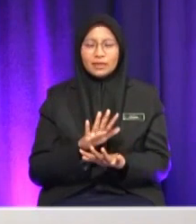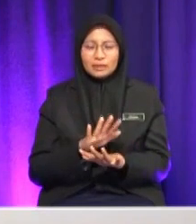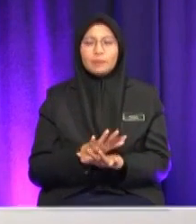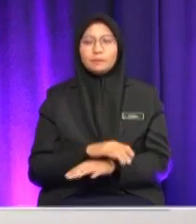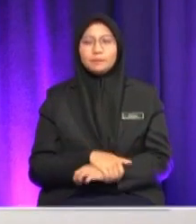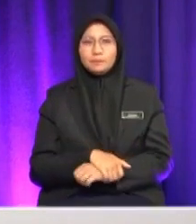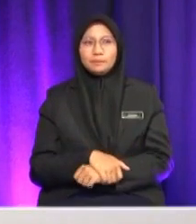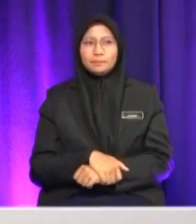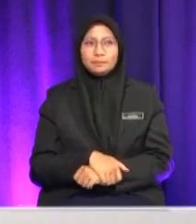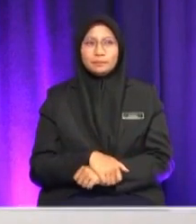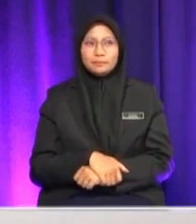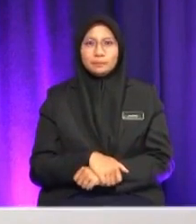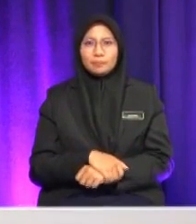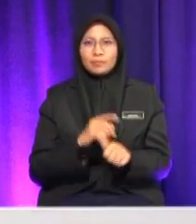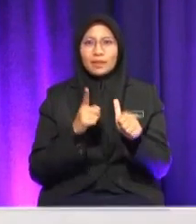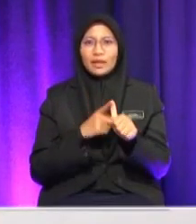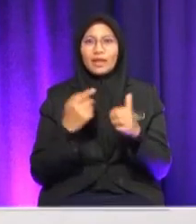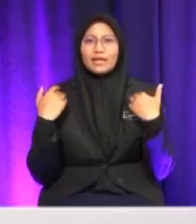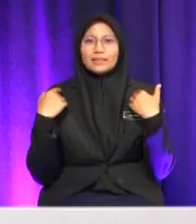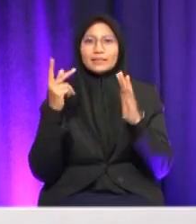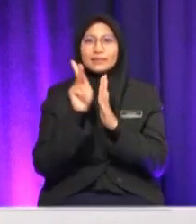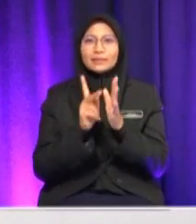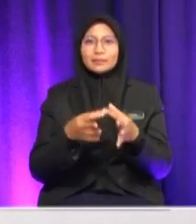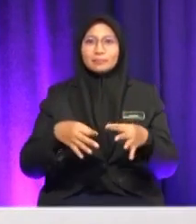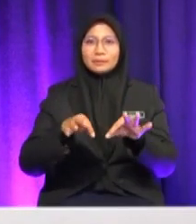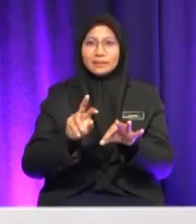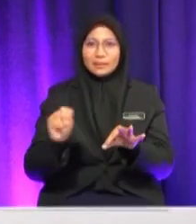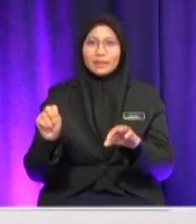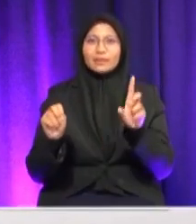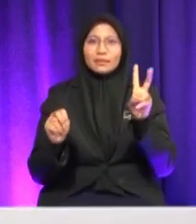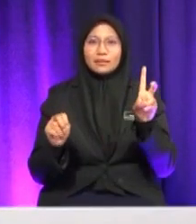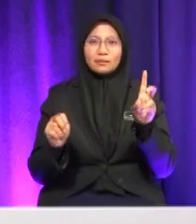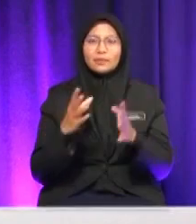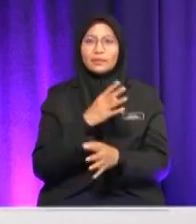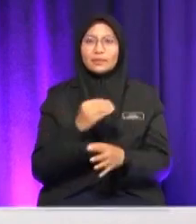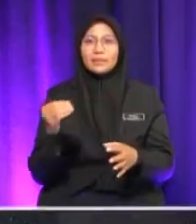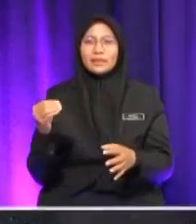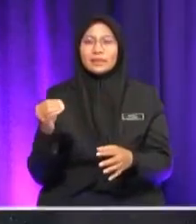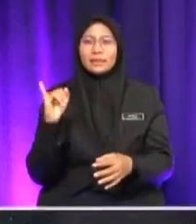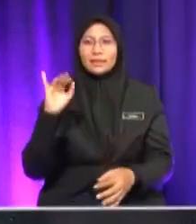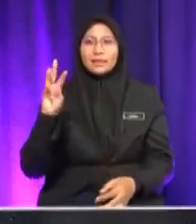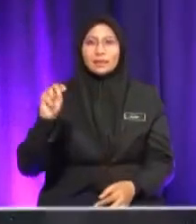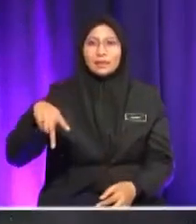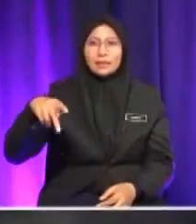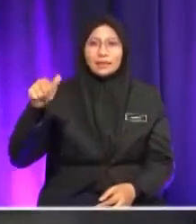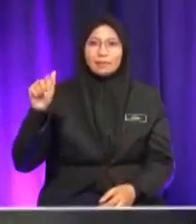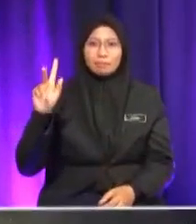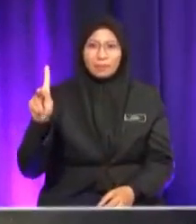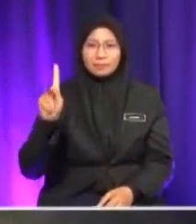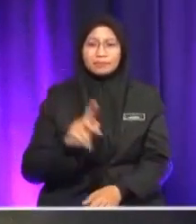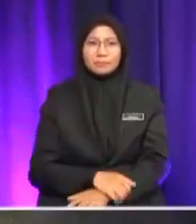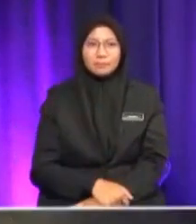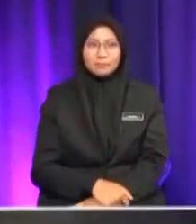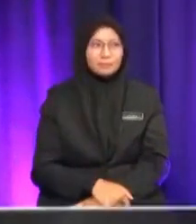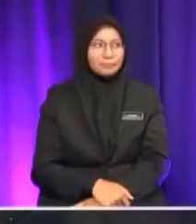Pritika. Pritika telah bercakap tentang kepentingan serta impak. Okey, kita dapat 2 markah untuk Pritika. Dia telah pun bercakap